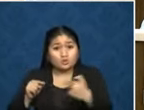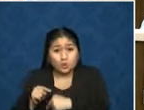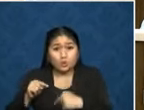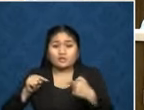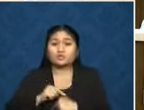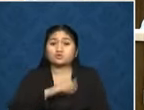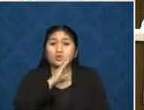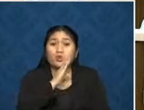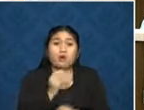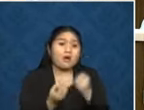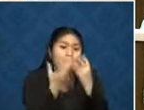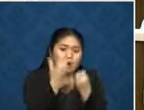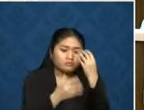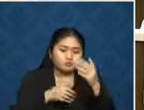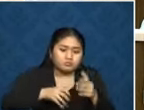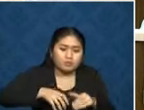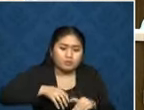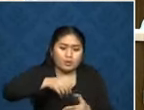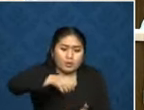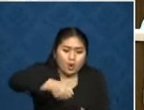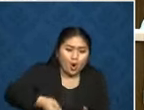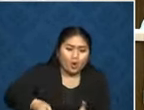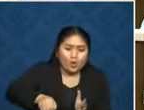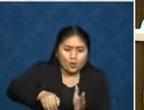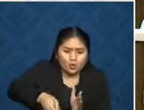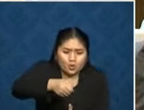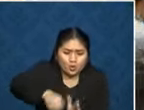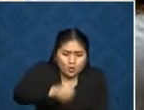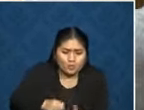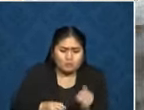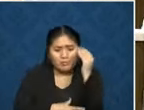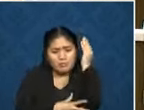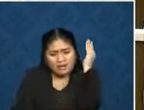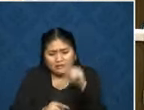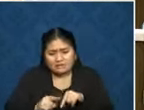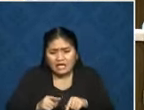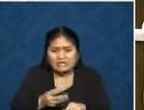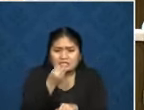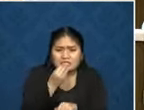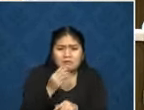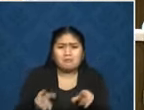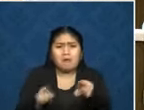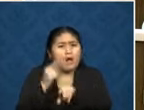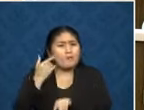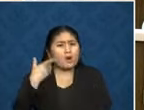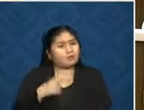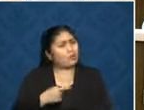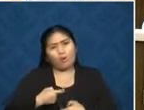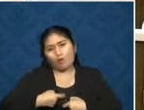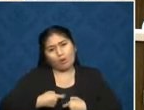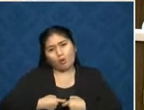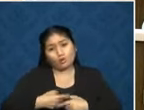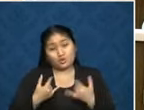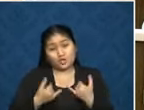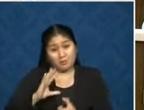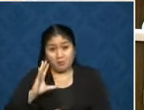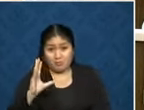จะเข้าป่าขุดเผือกขุดมันกินเหมือนเมื่อก่อนคงจะยากแล้วครับท่านประธานครับในโลกดิจิทั